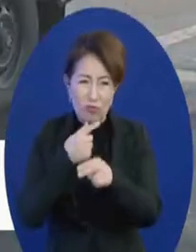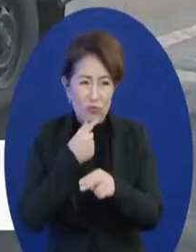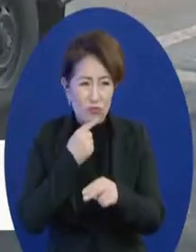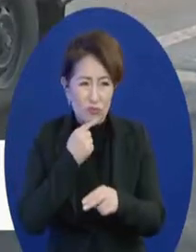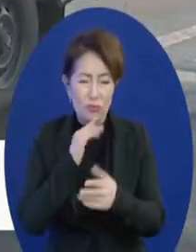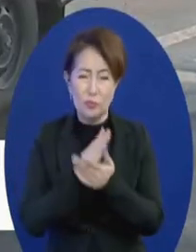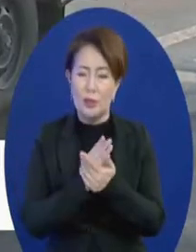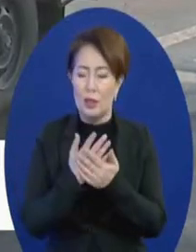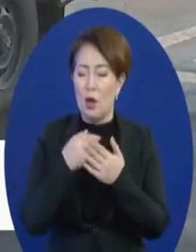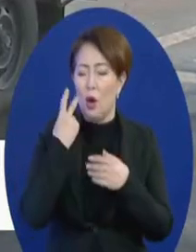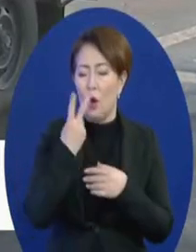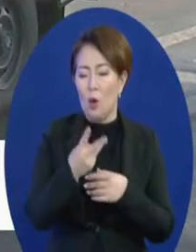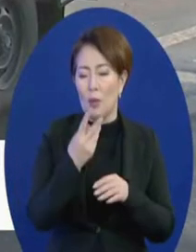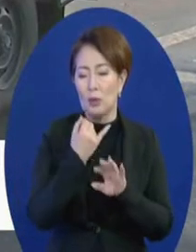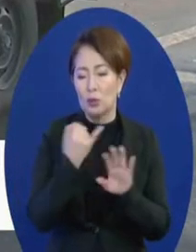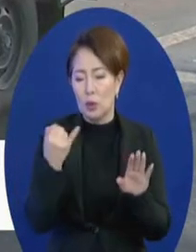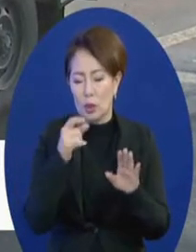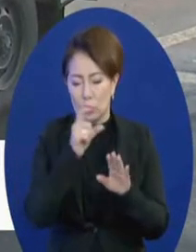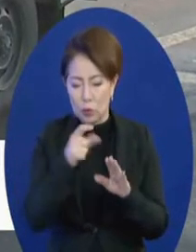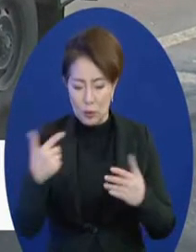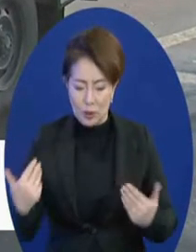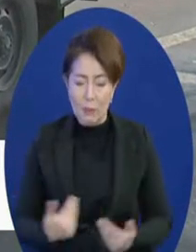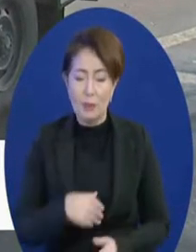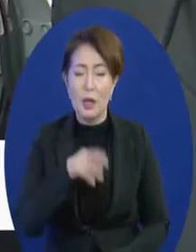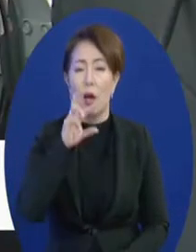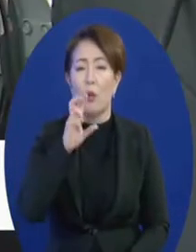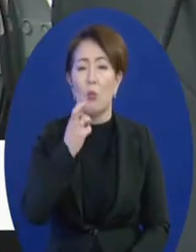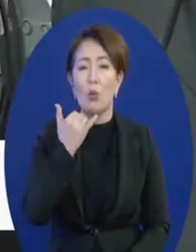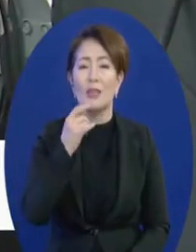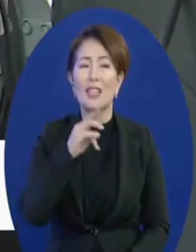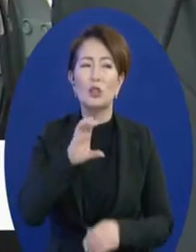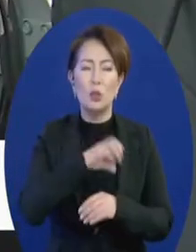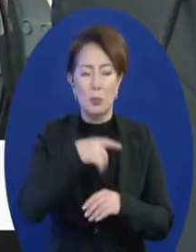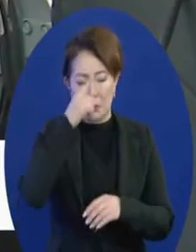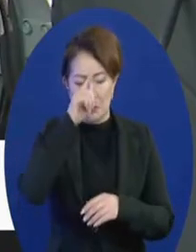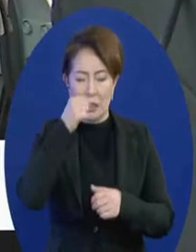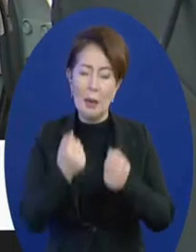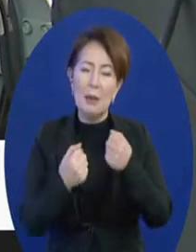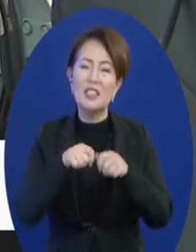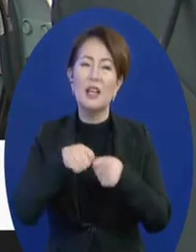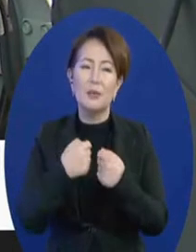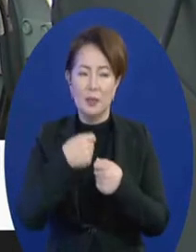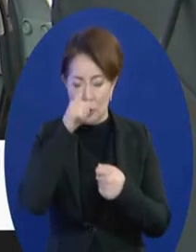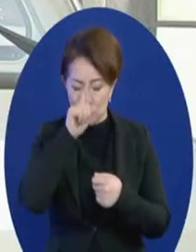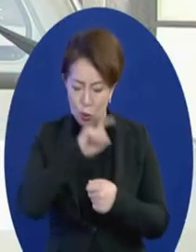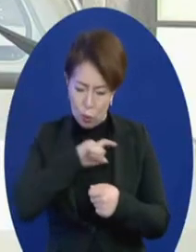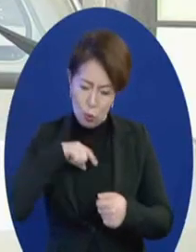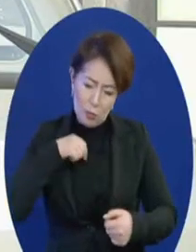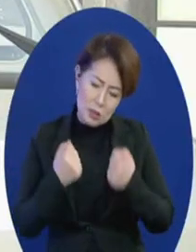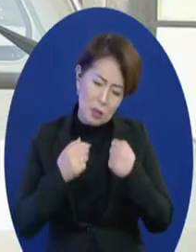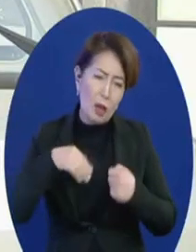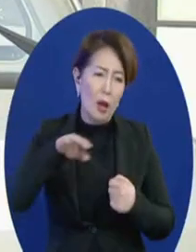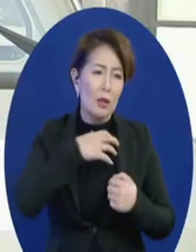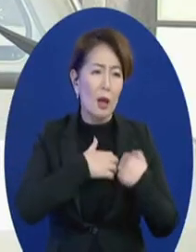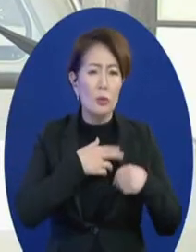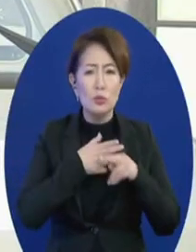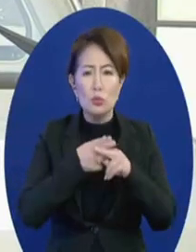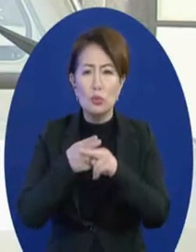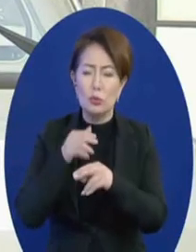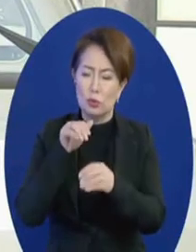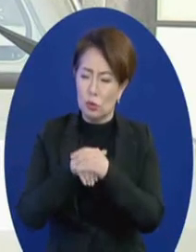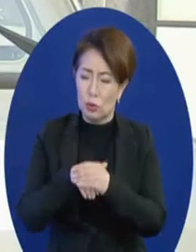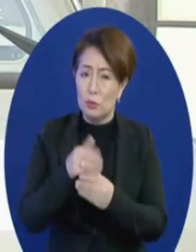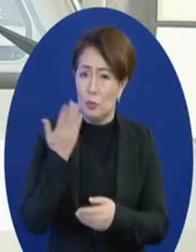алддаг. 2600 орчим хүн амтай булган сумд л гэхэд эмнэлгийн машин эвдэрснээс эмч нар ховийн унаагаараа яаралтай